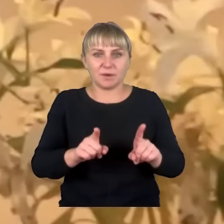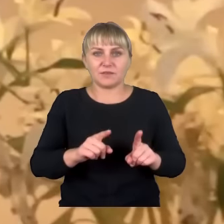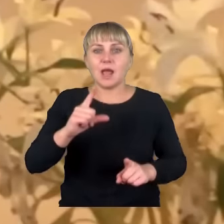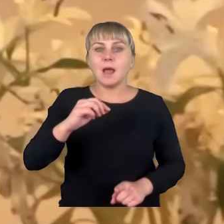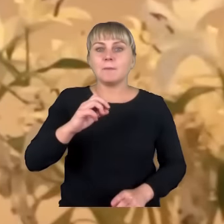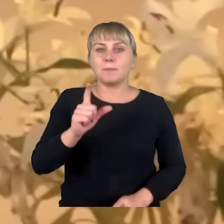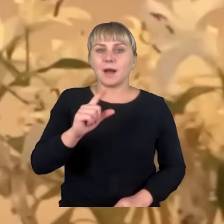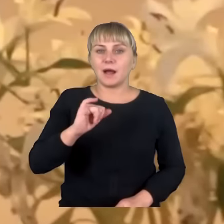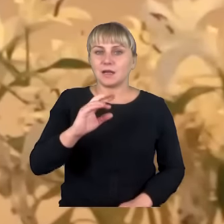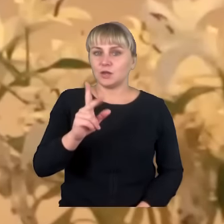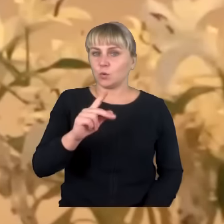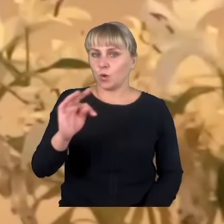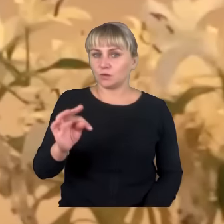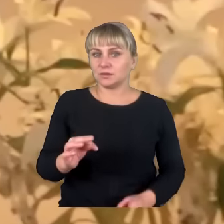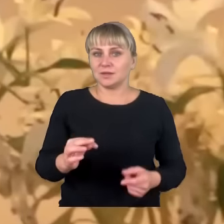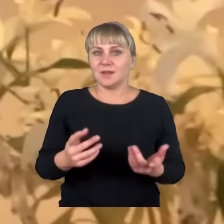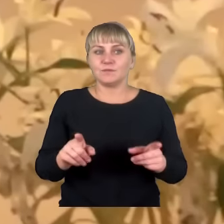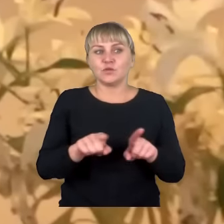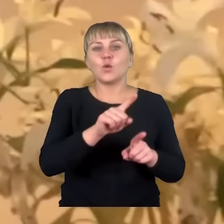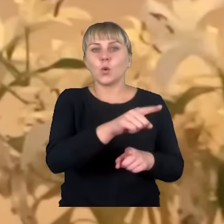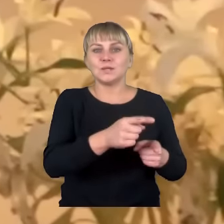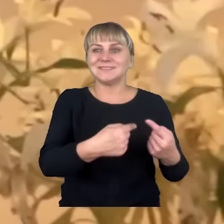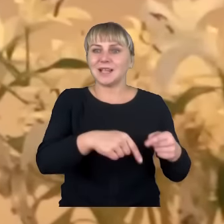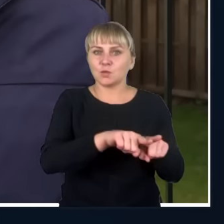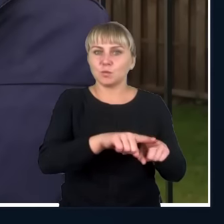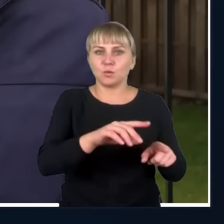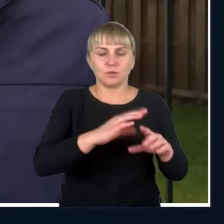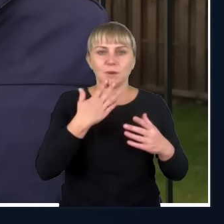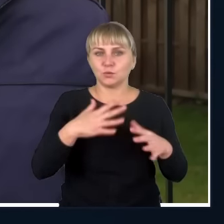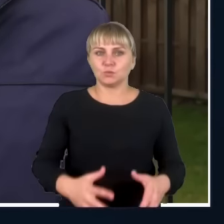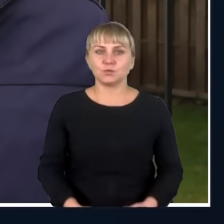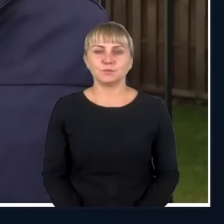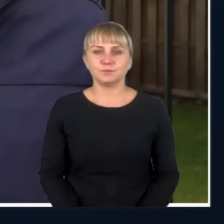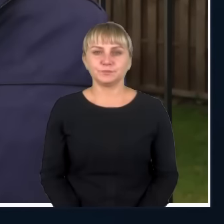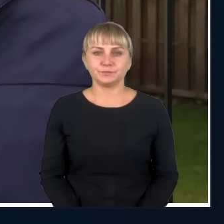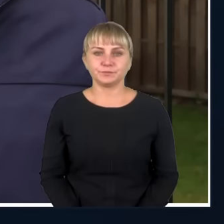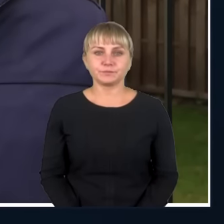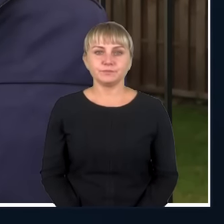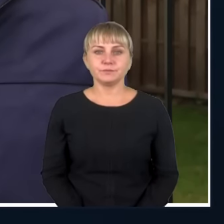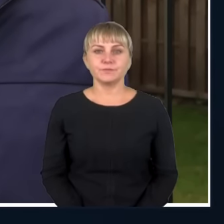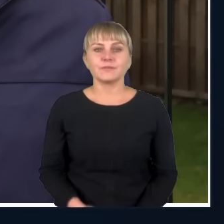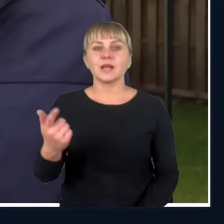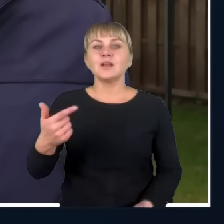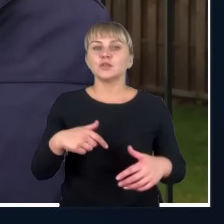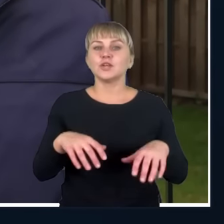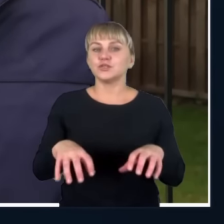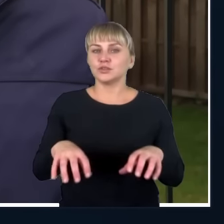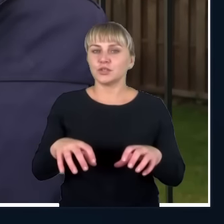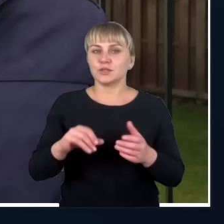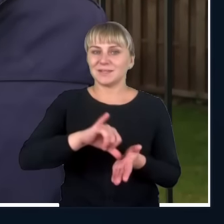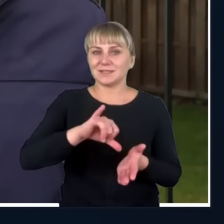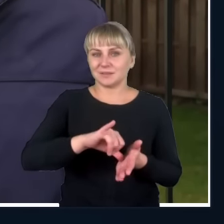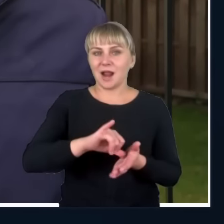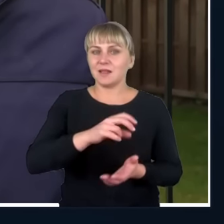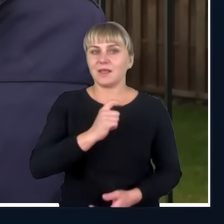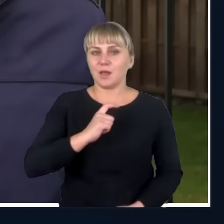była, jego zespołu, była bardzo, bardzo duża. A przed siedzibą Centralnego Biura Antykorupcyjnego jest